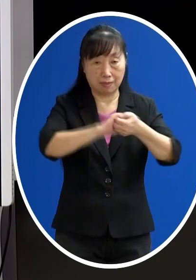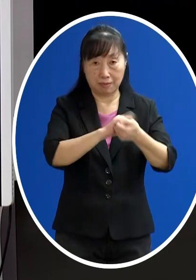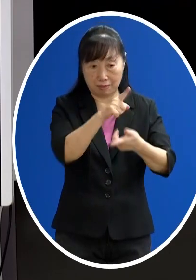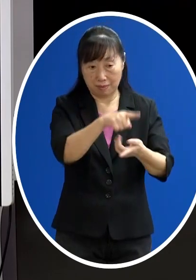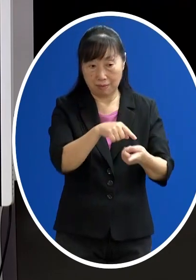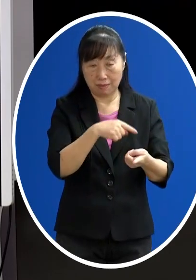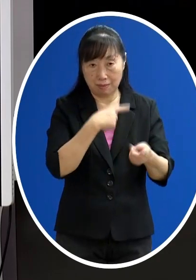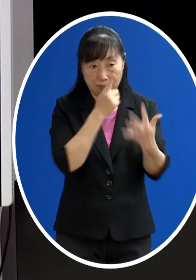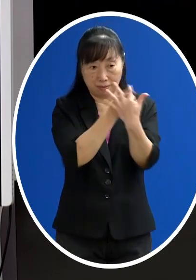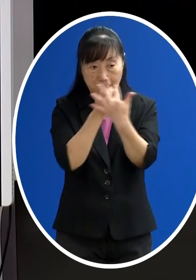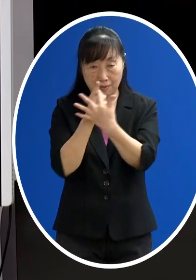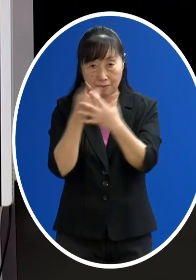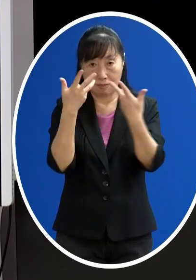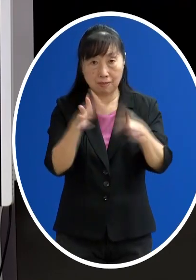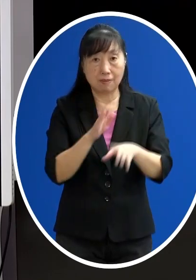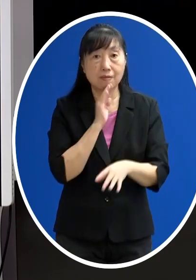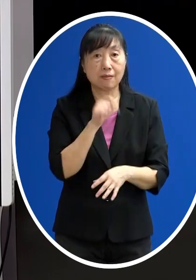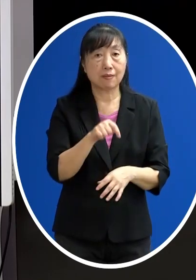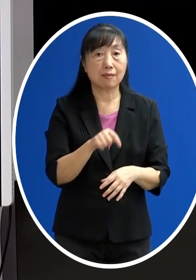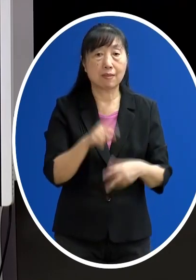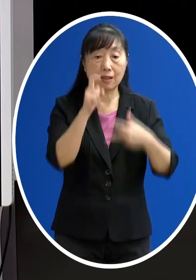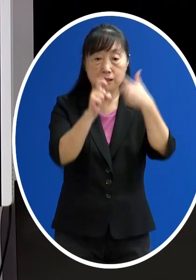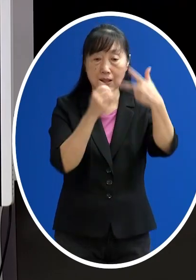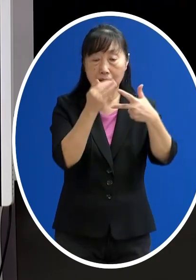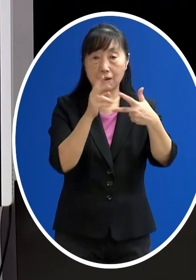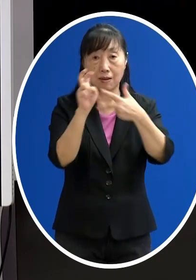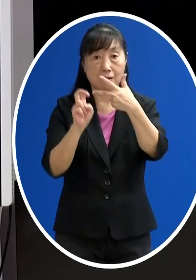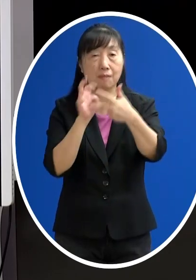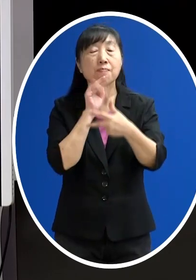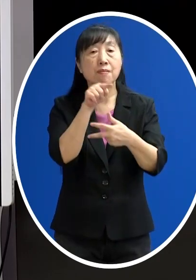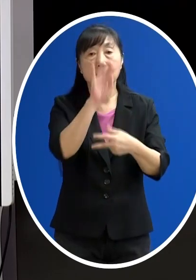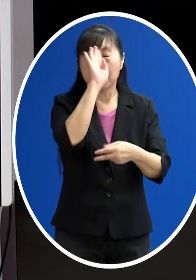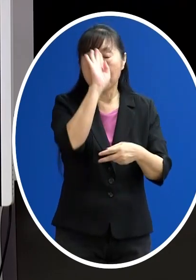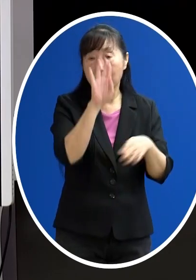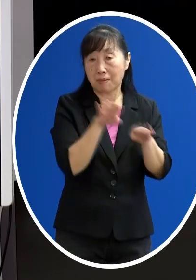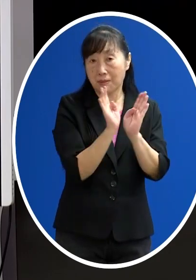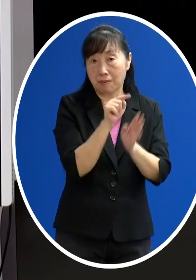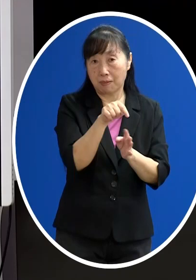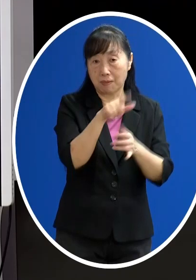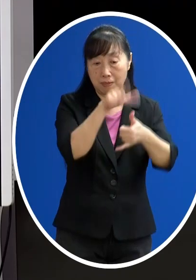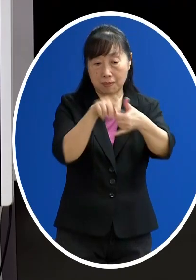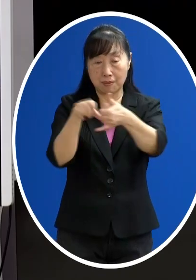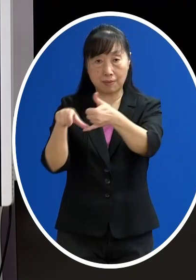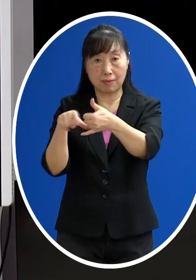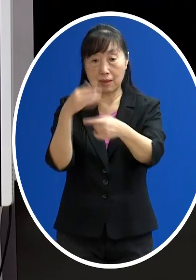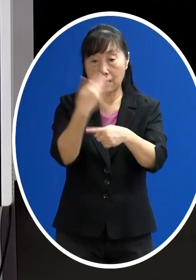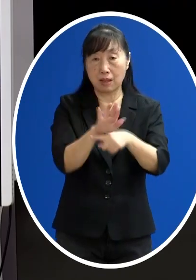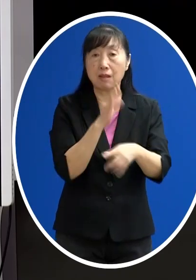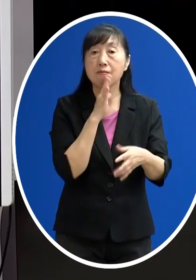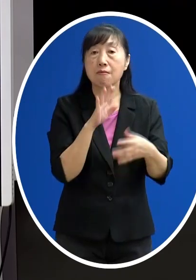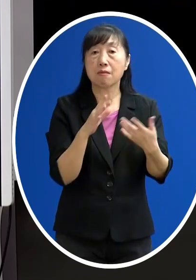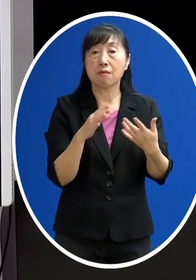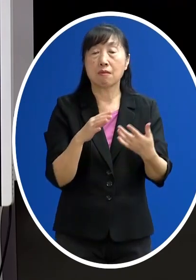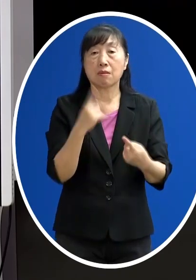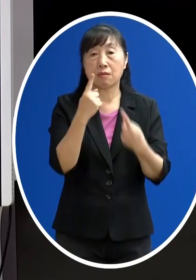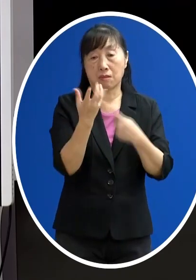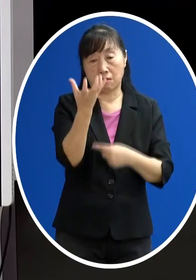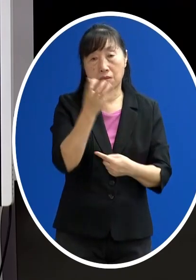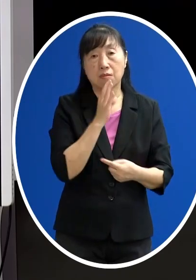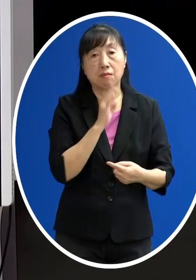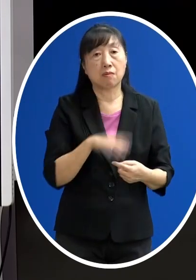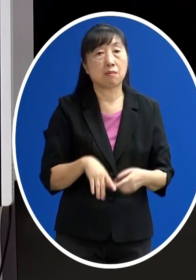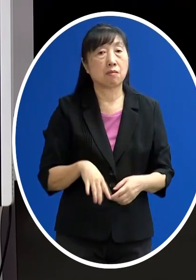的。那在这个19、20周发病的这些个案里面，那死亡率是相对是比较高